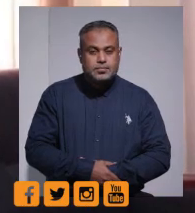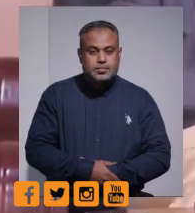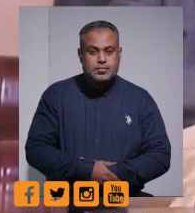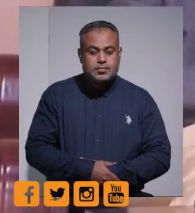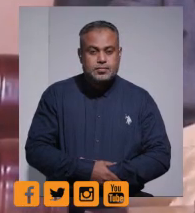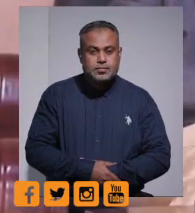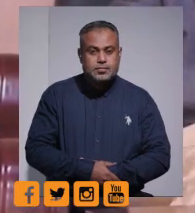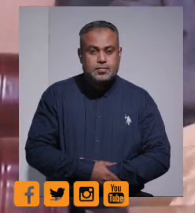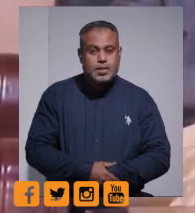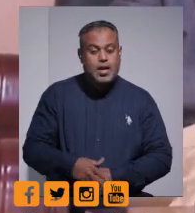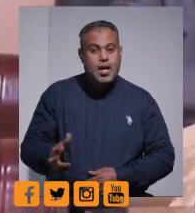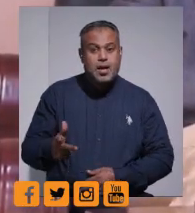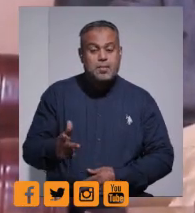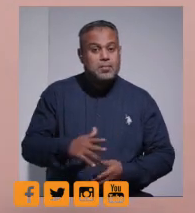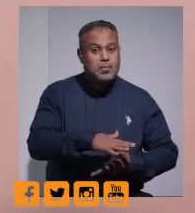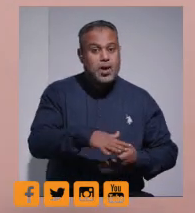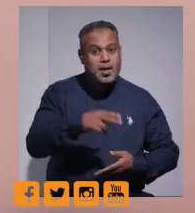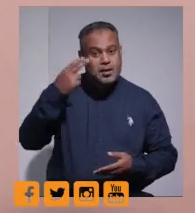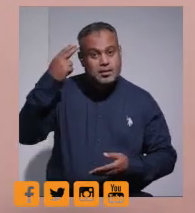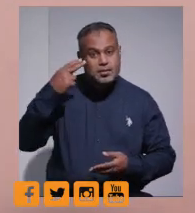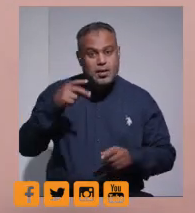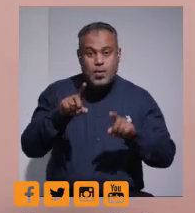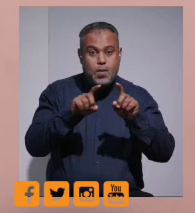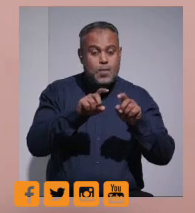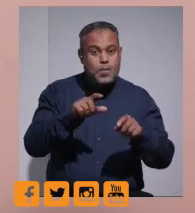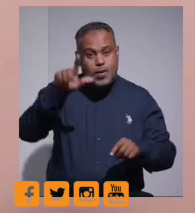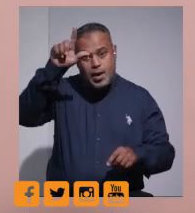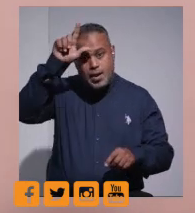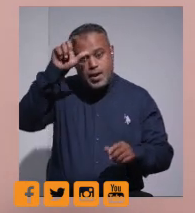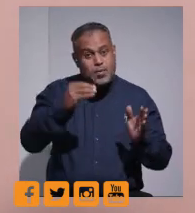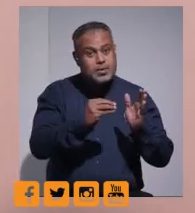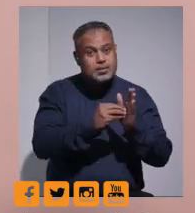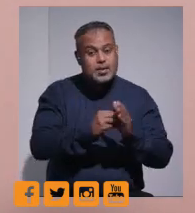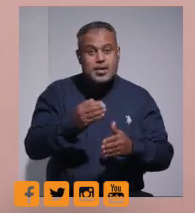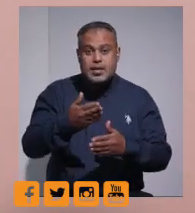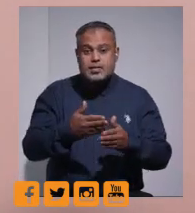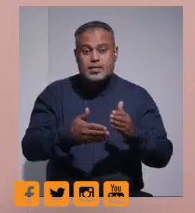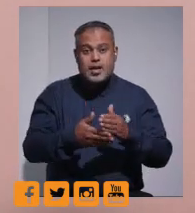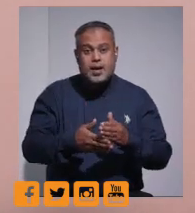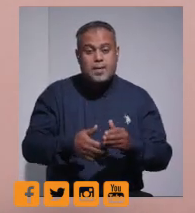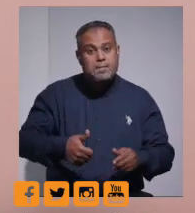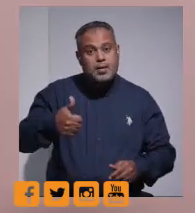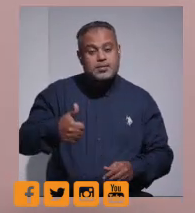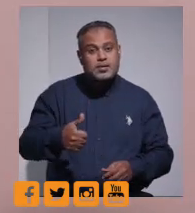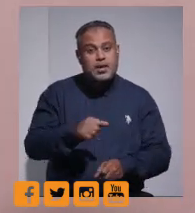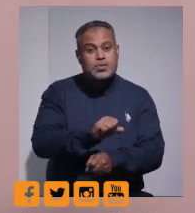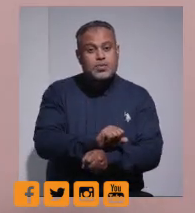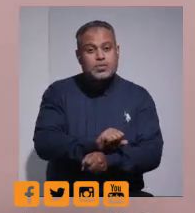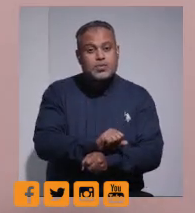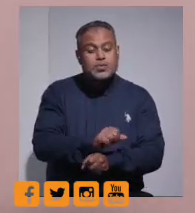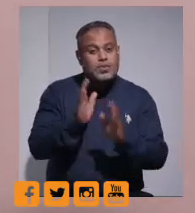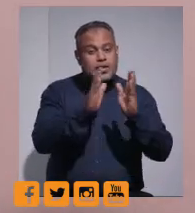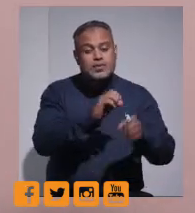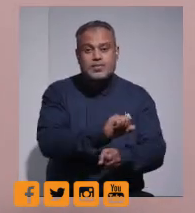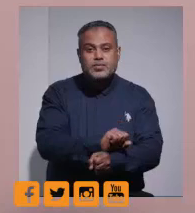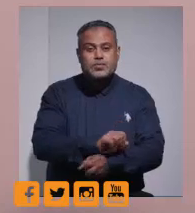الامين العام لمحل حضرموت يبحث مع وكيل مصلحه التاهيل والاصلاح اوضاع السجون في الاقسام الاصلاحيه